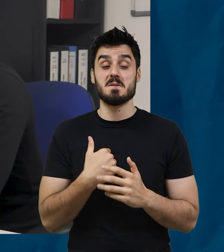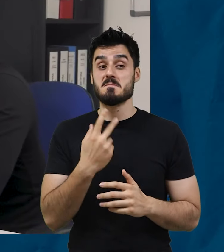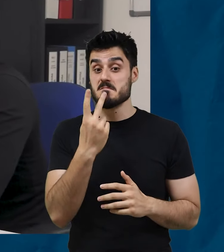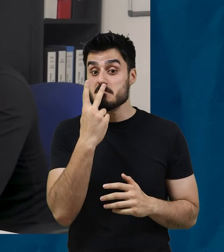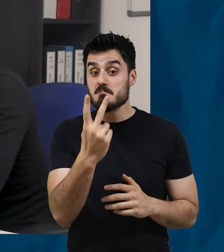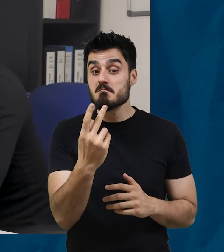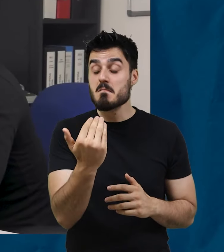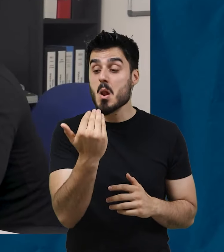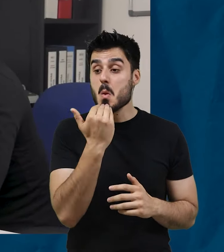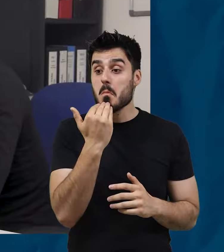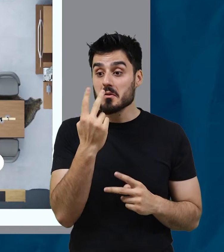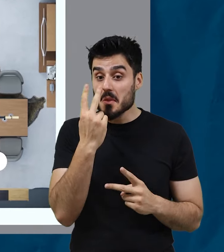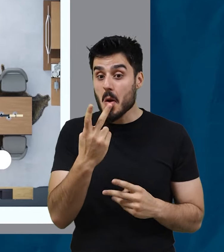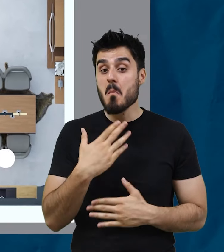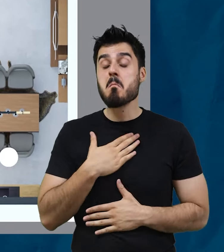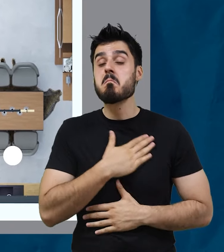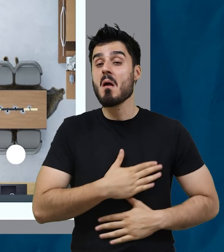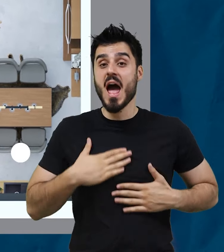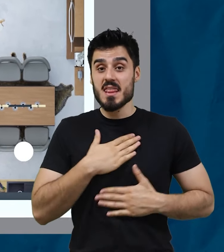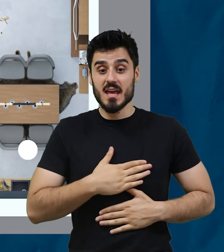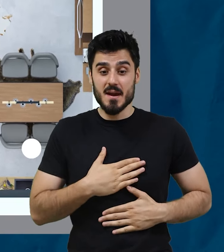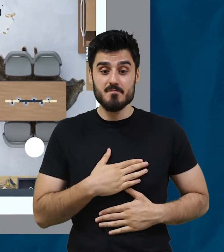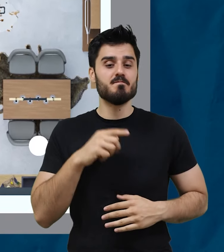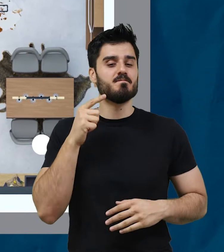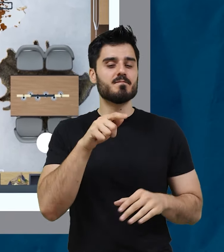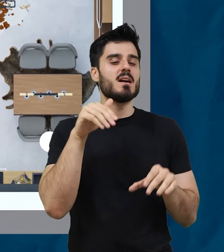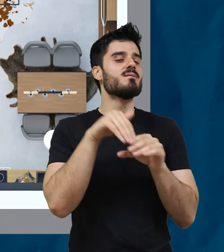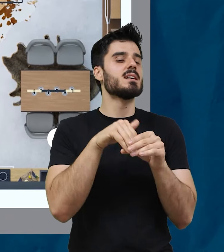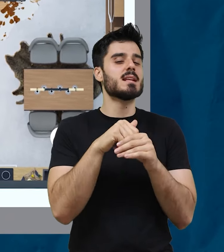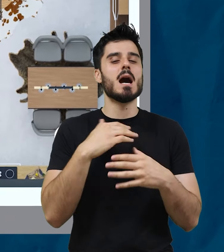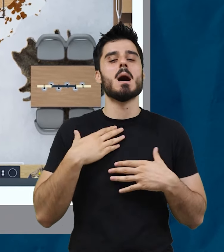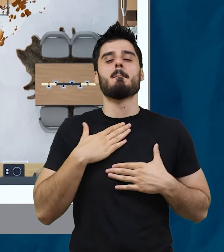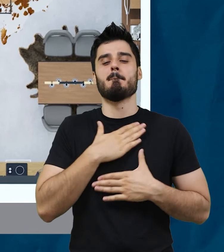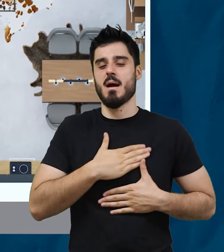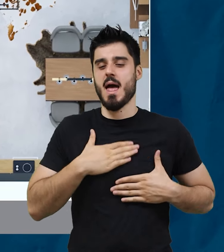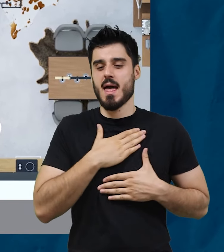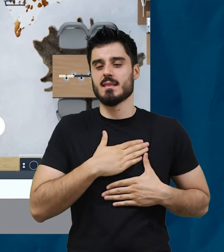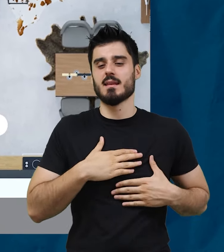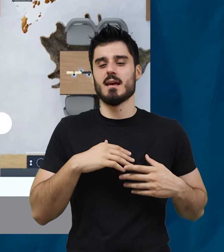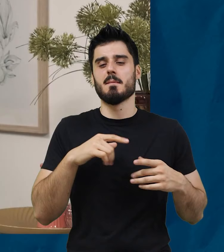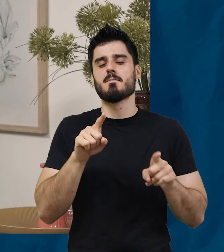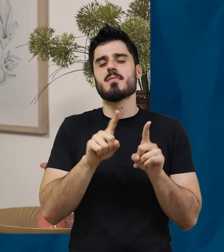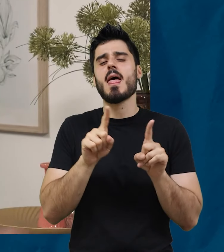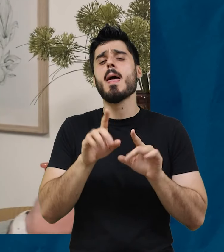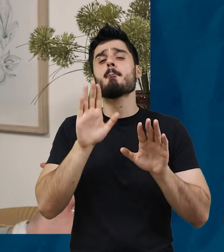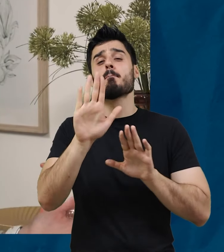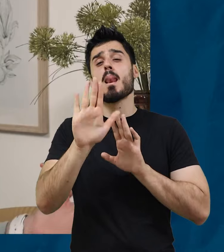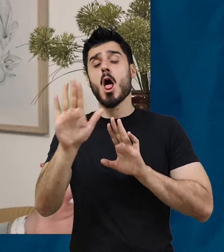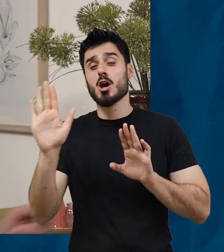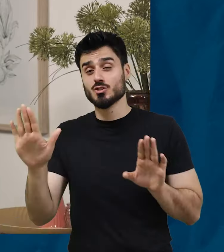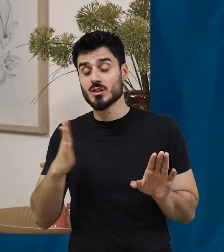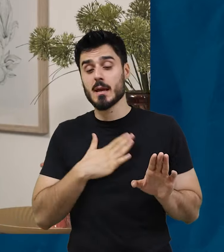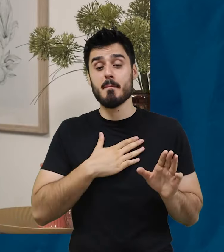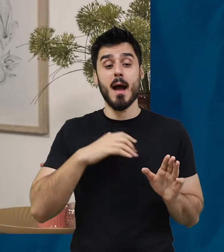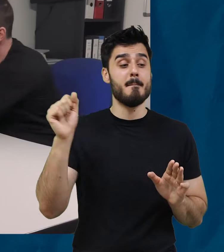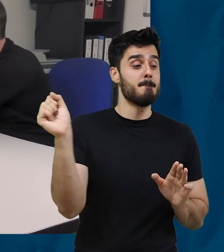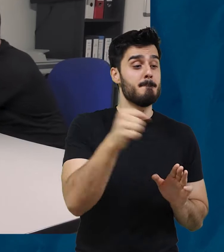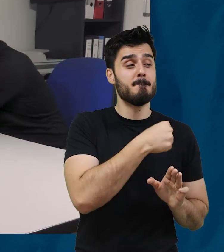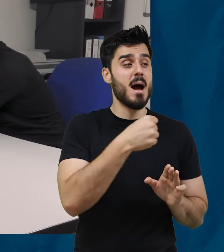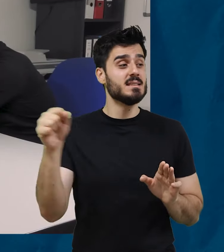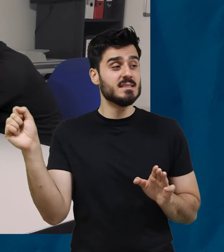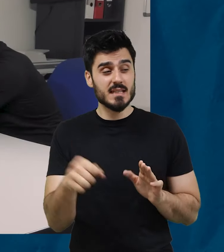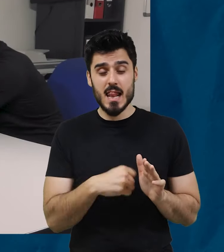любопитно какво се случва с банята. Това е баня, която реално не е изцяло в плочки. Имаме и мазилка от едната страна, както